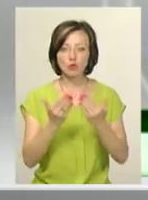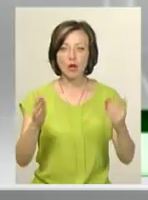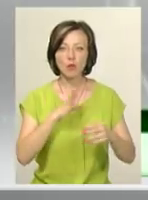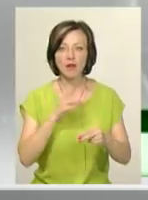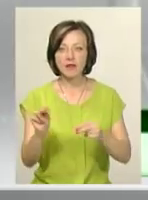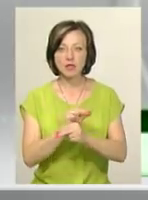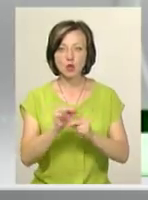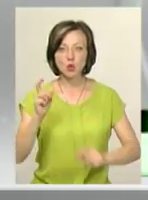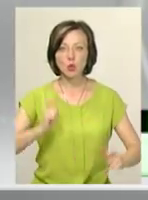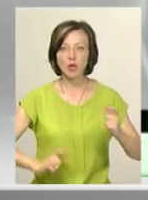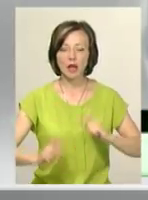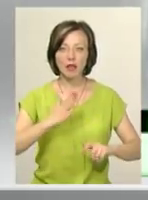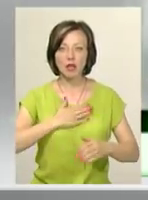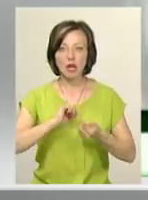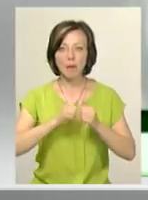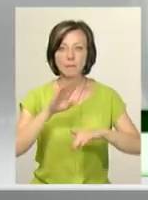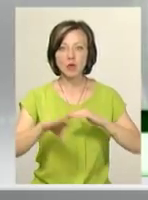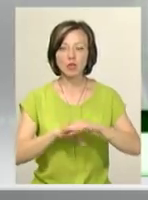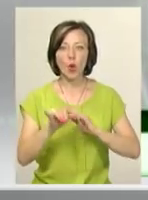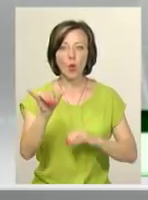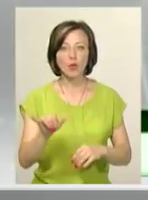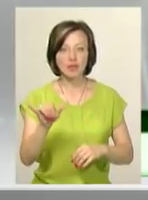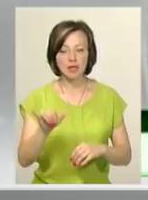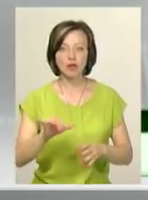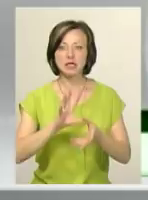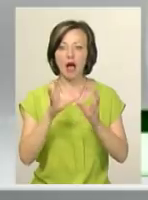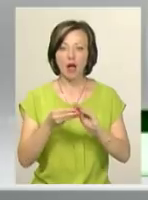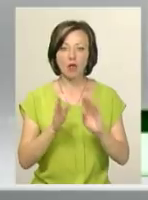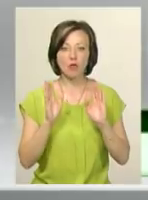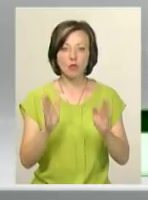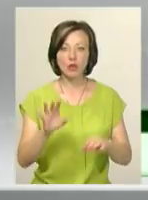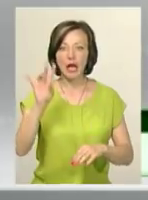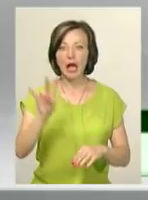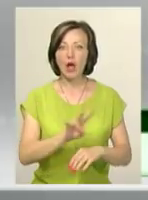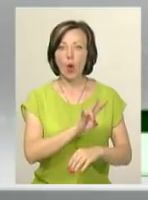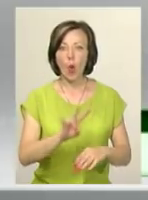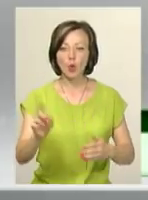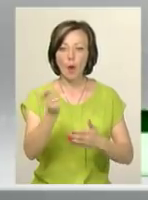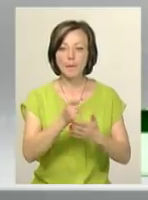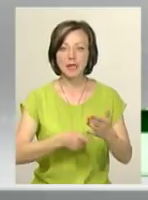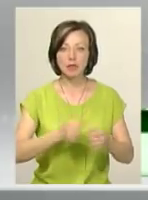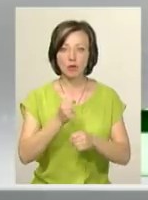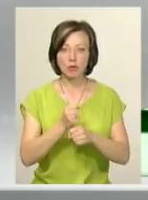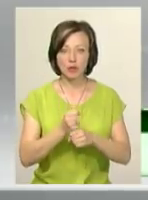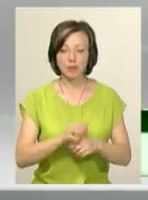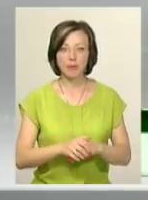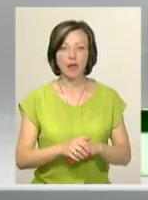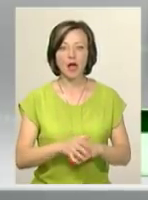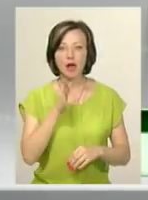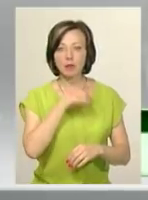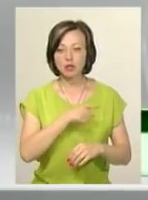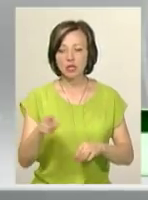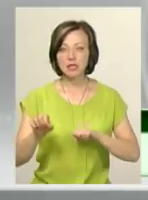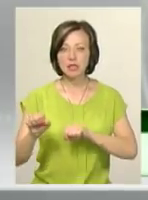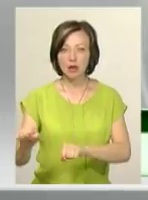відреставровані студентами нашого Кам'янець-Подільського університету. Загалом будуть іконописні роботи і дві роботи Жудіна. Під час